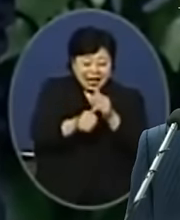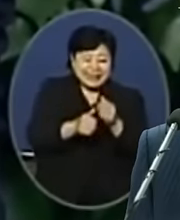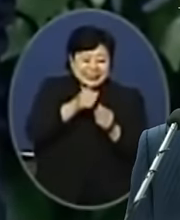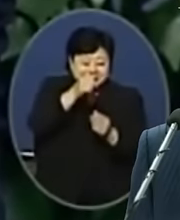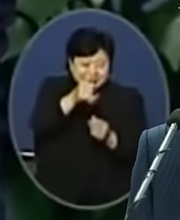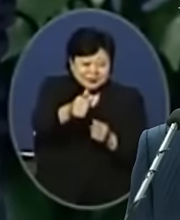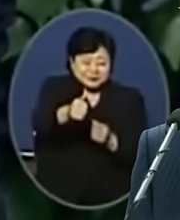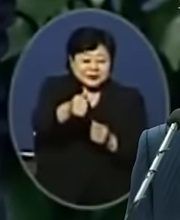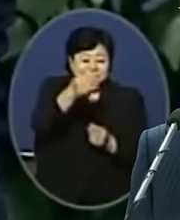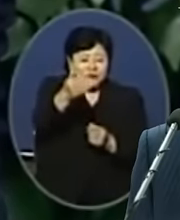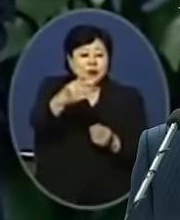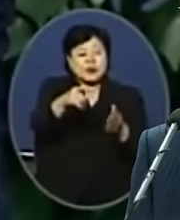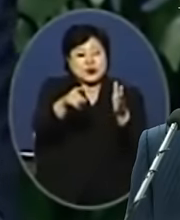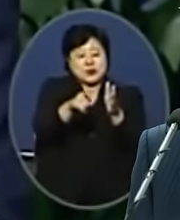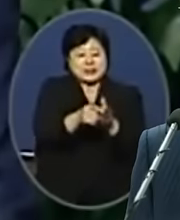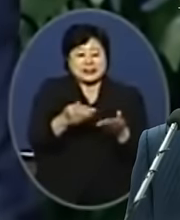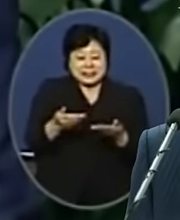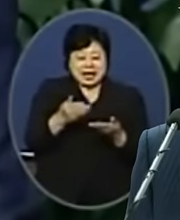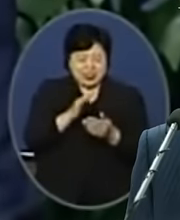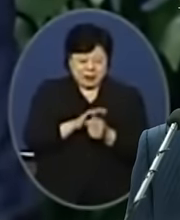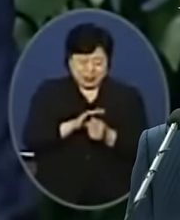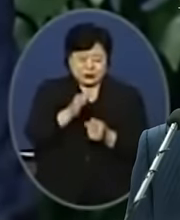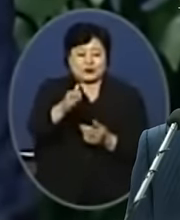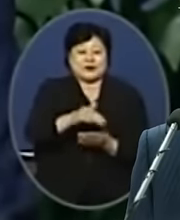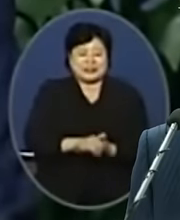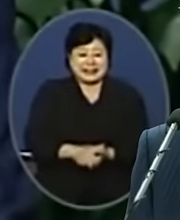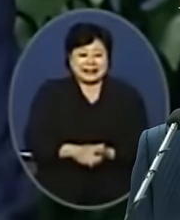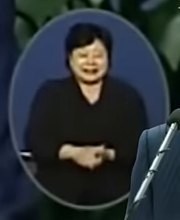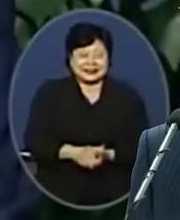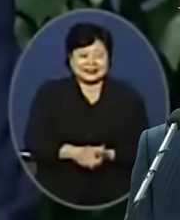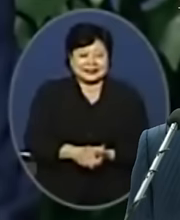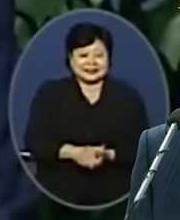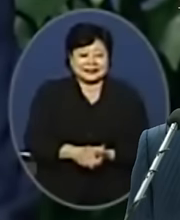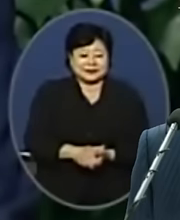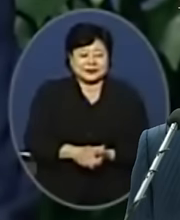하나님이 여러분을 위해서 일하게 만들어주시는 것입니다.